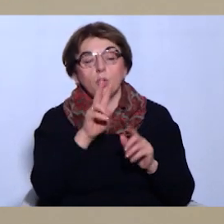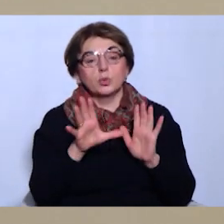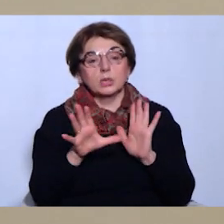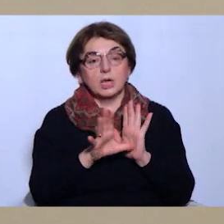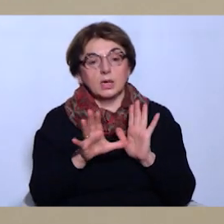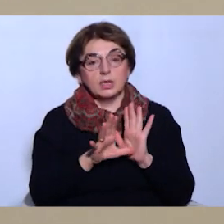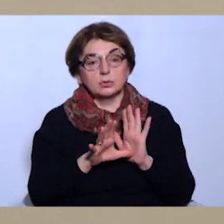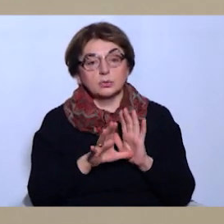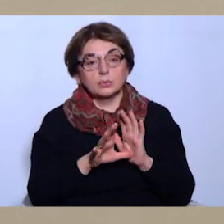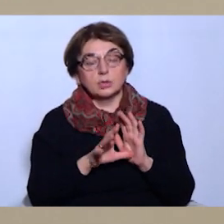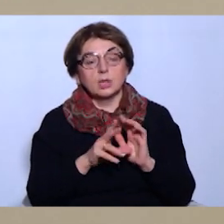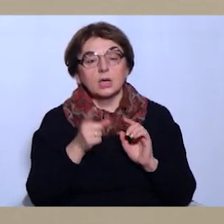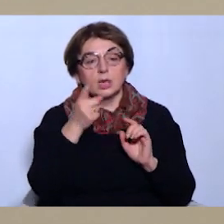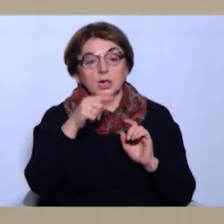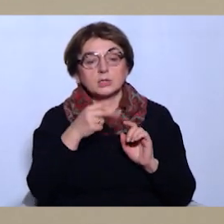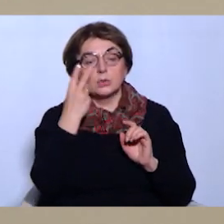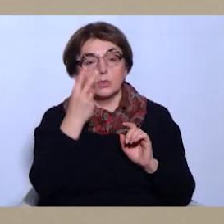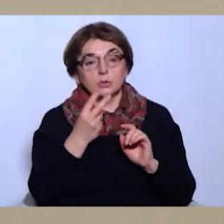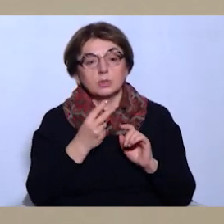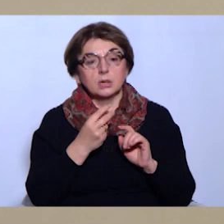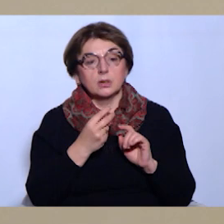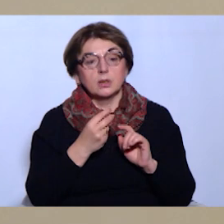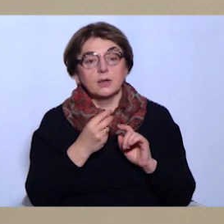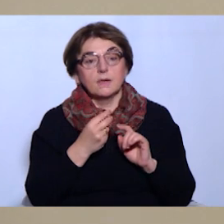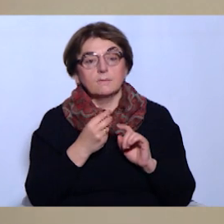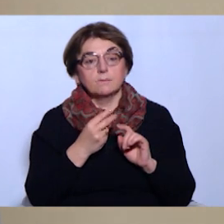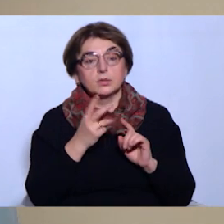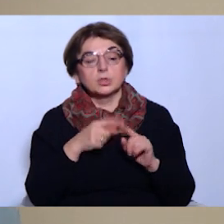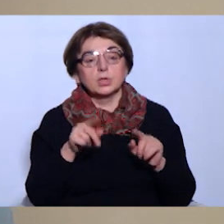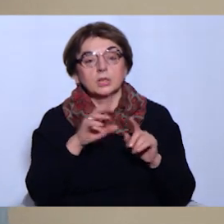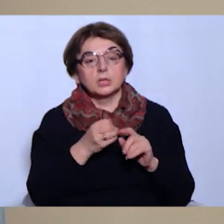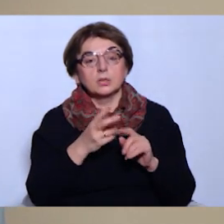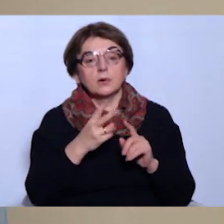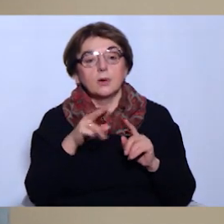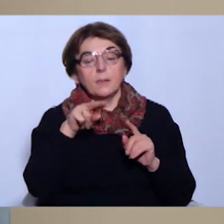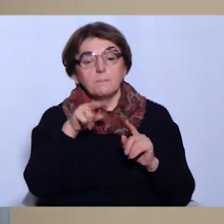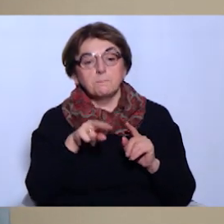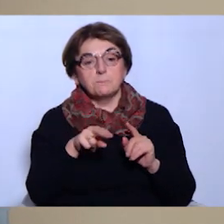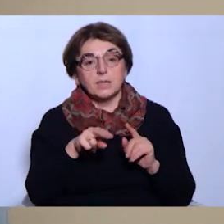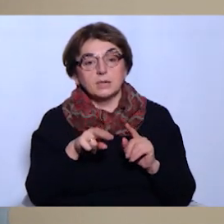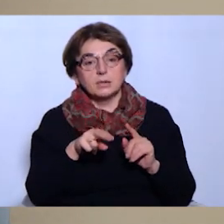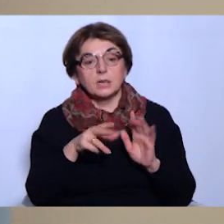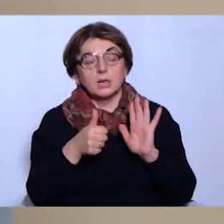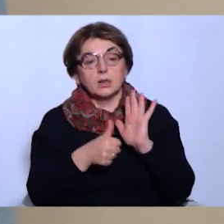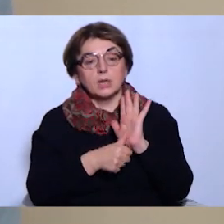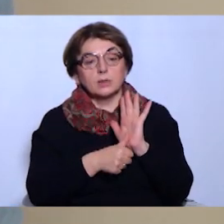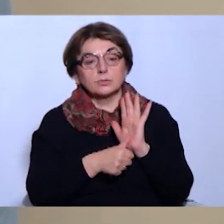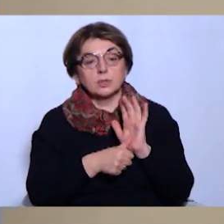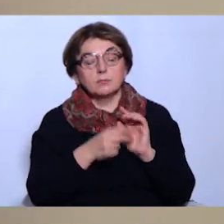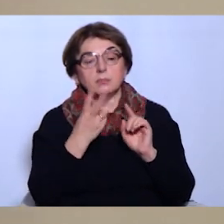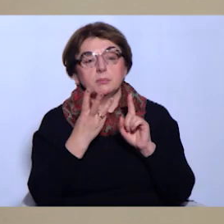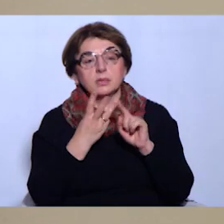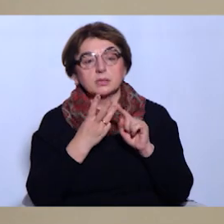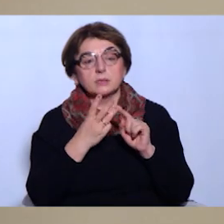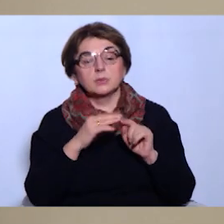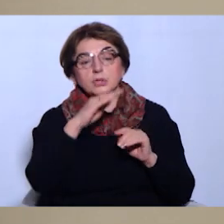2 ელექტრონი, 2, S, 2. შემდეგ 2, P, 6, რადგან უკვე P